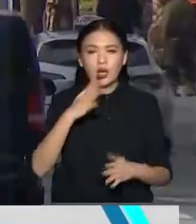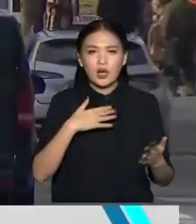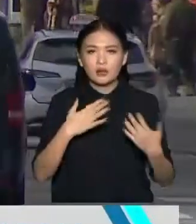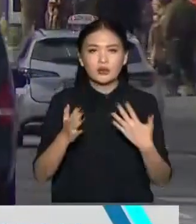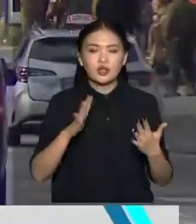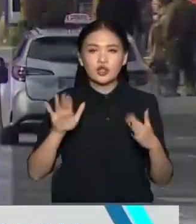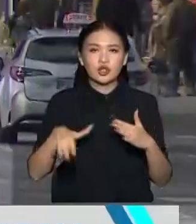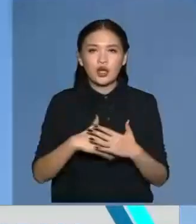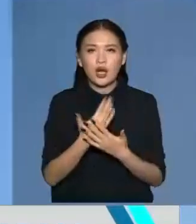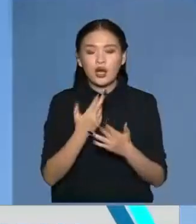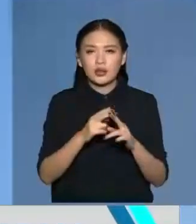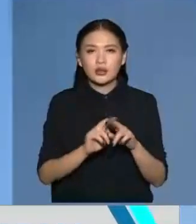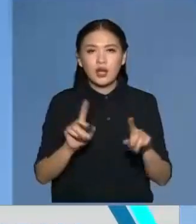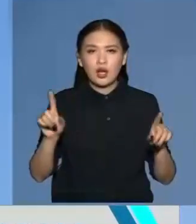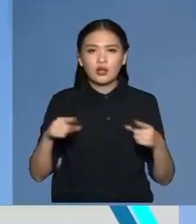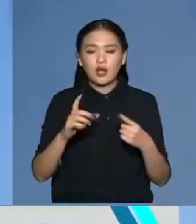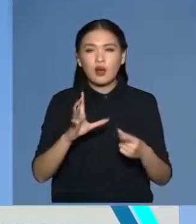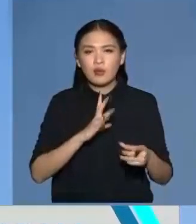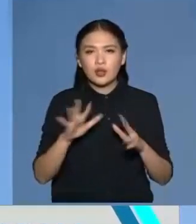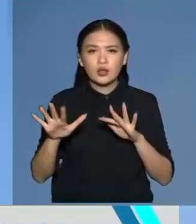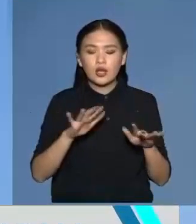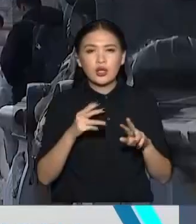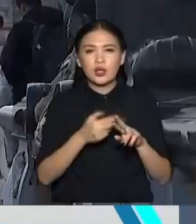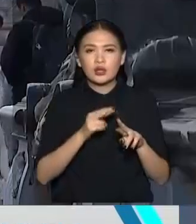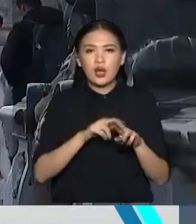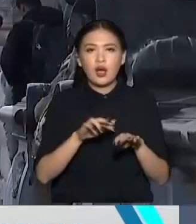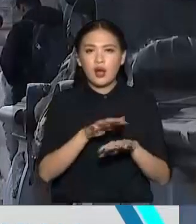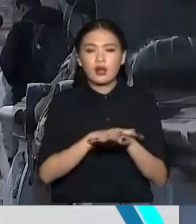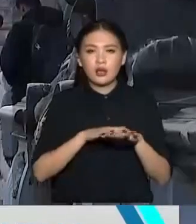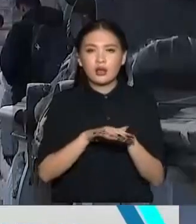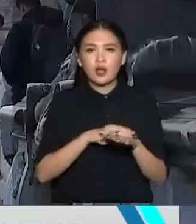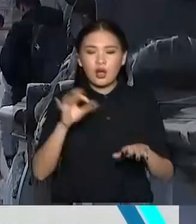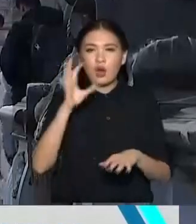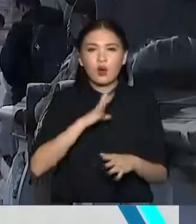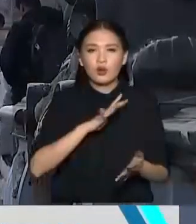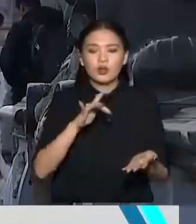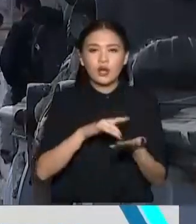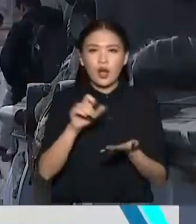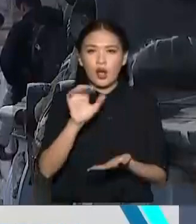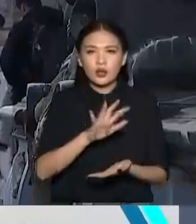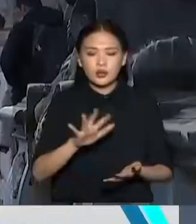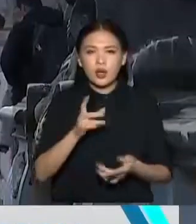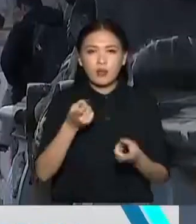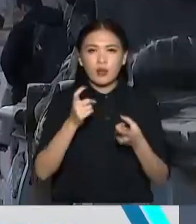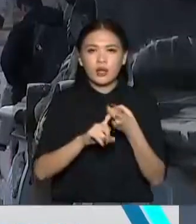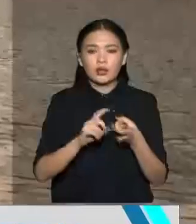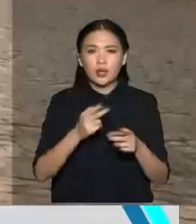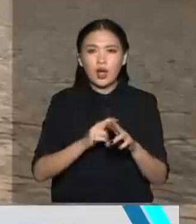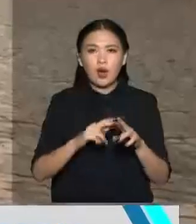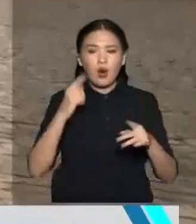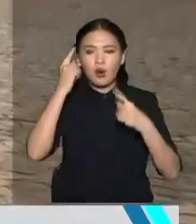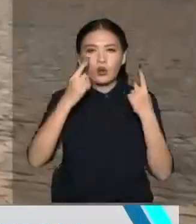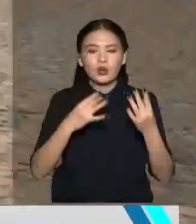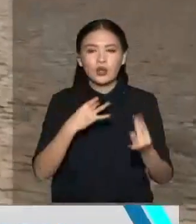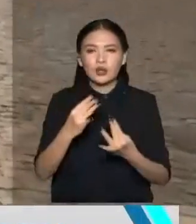қарым-қатынастарды жаңа деңгейге көтеру жолдарын талқылады. Сонымен қатар халықаралық мәселелер мен Орталық Азиядағы жағдайға байланысты ой алмасты.